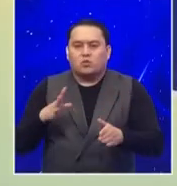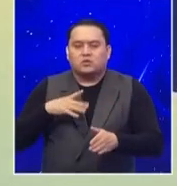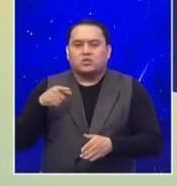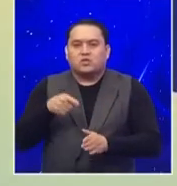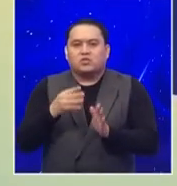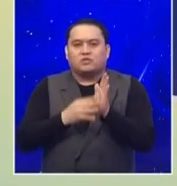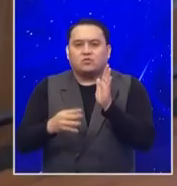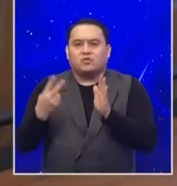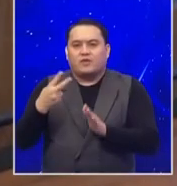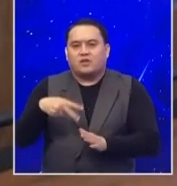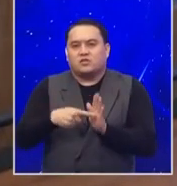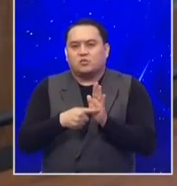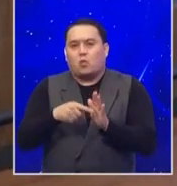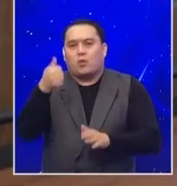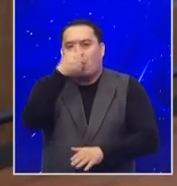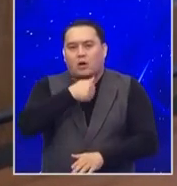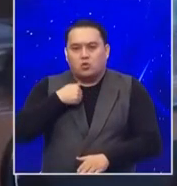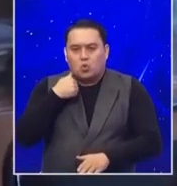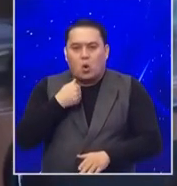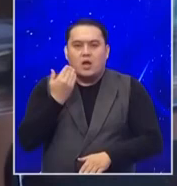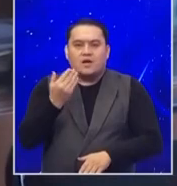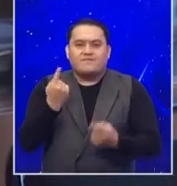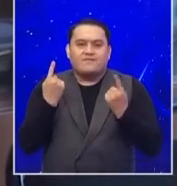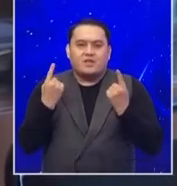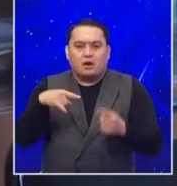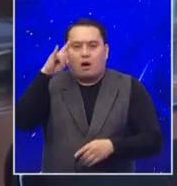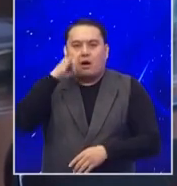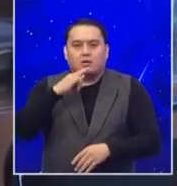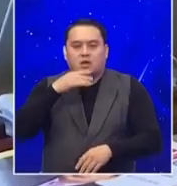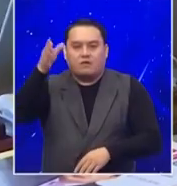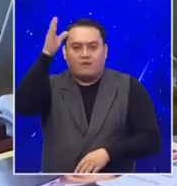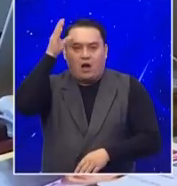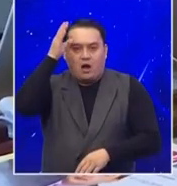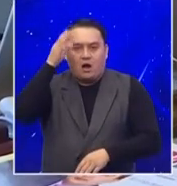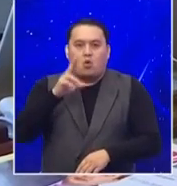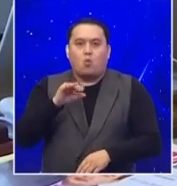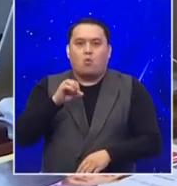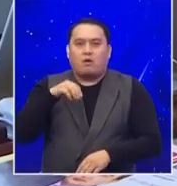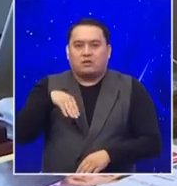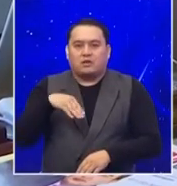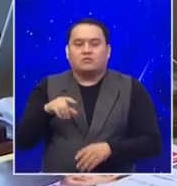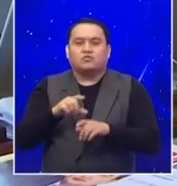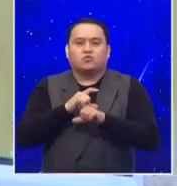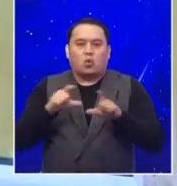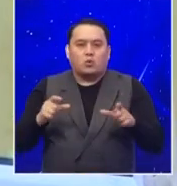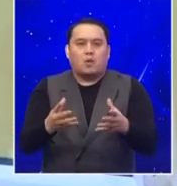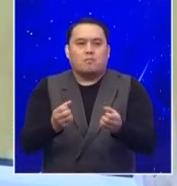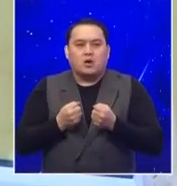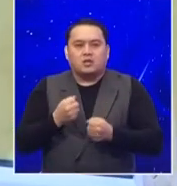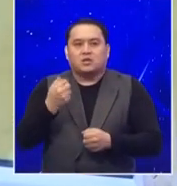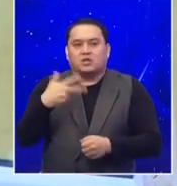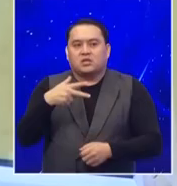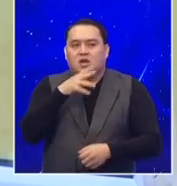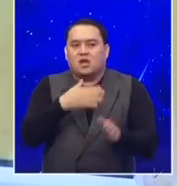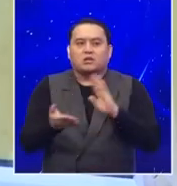в 1927 году. Но имя великого казахского акына Куата Терибаева школа получила ровно